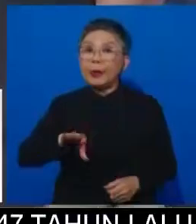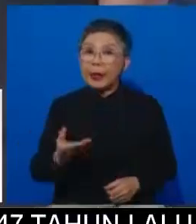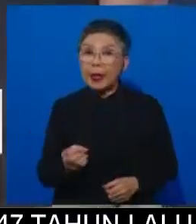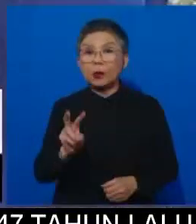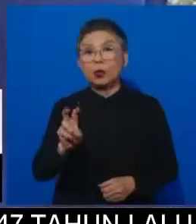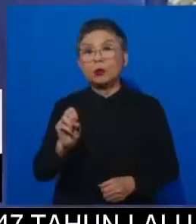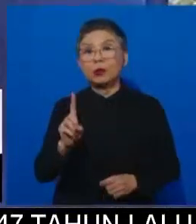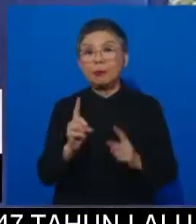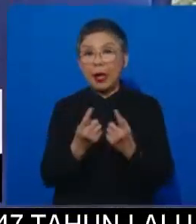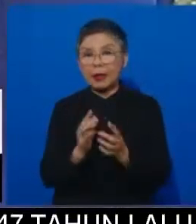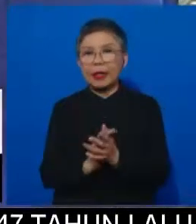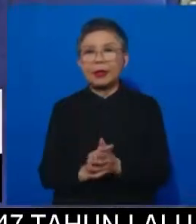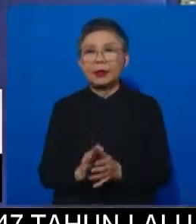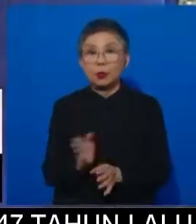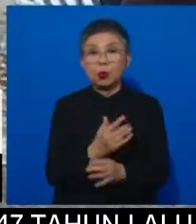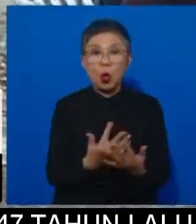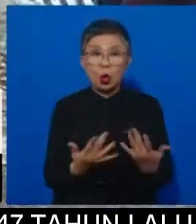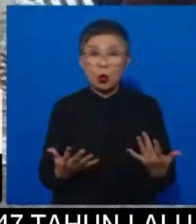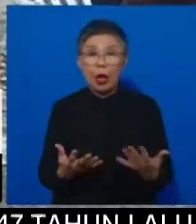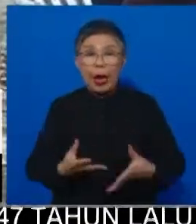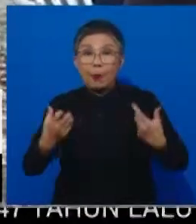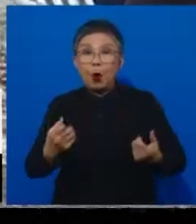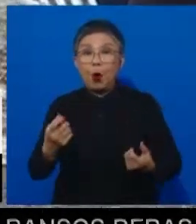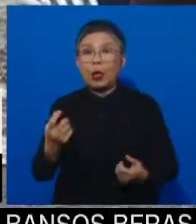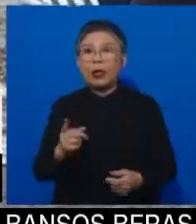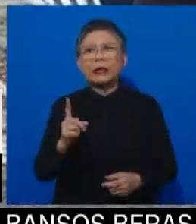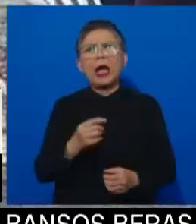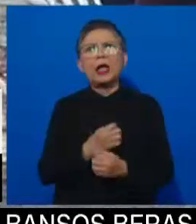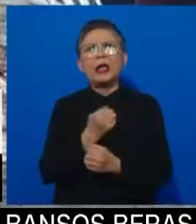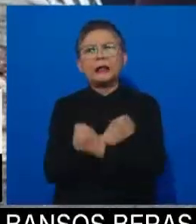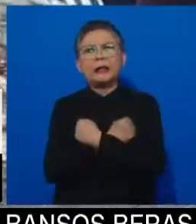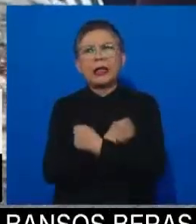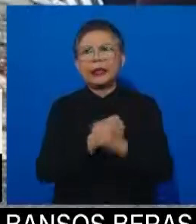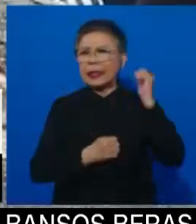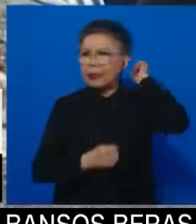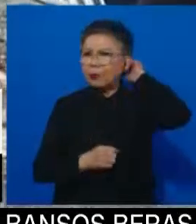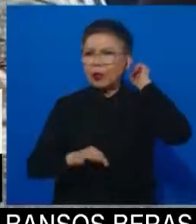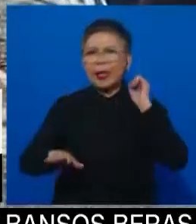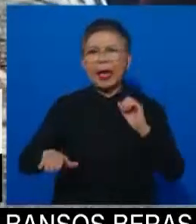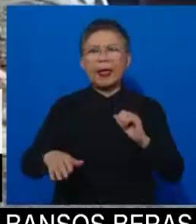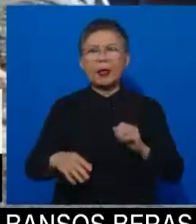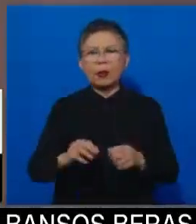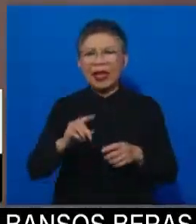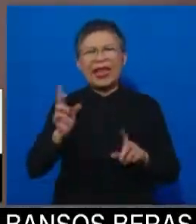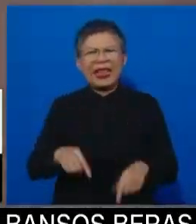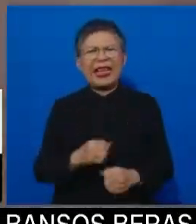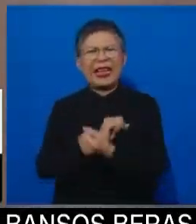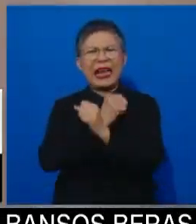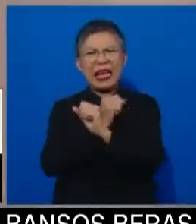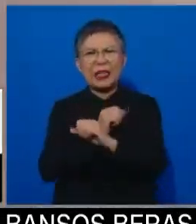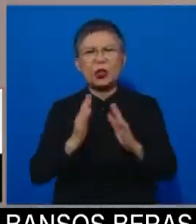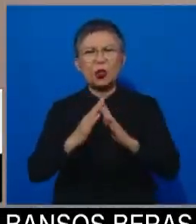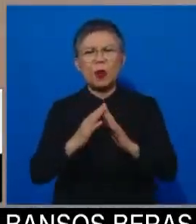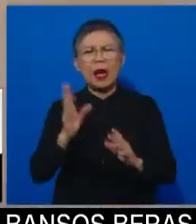Sebelumnya warga perumahan Bukit Cinere Depok Jawa Barat dihebohkan dengan penemuan jenazah ibu dan anak dalam kondisi tinggal kerangka di rumahnya